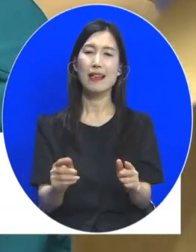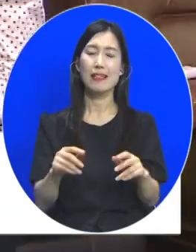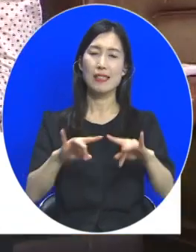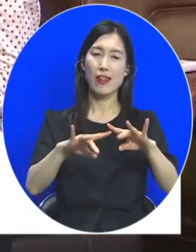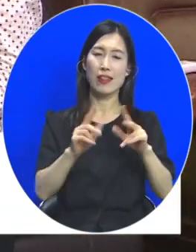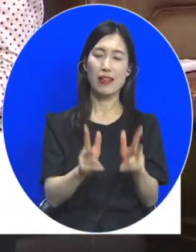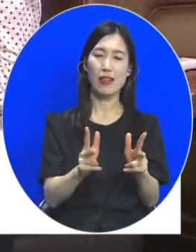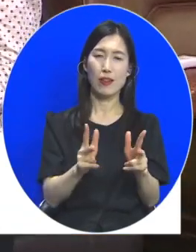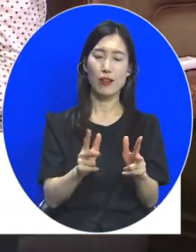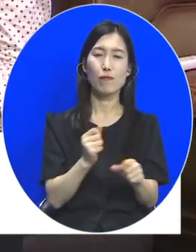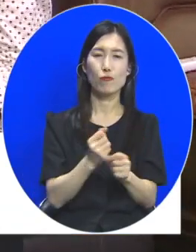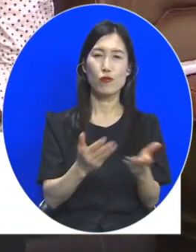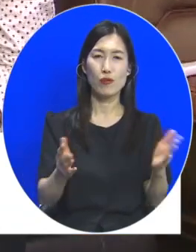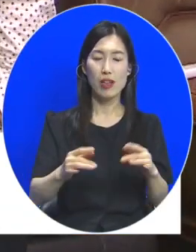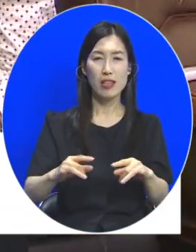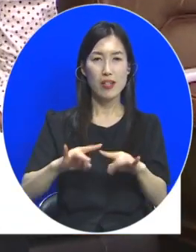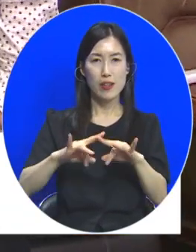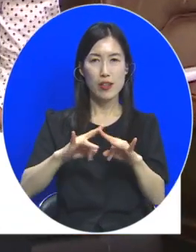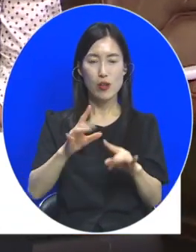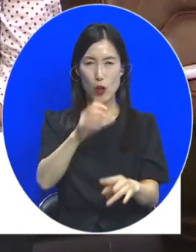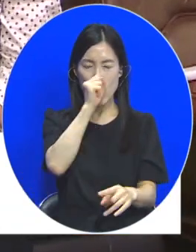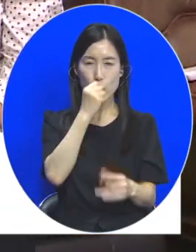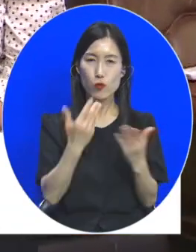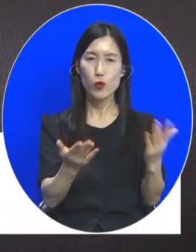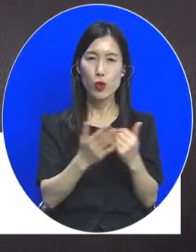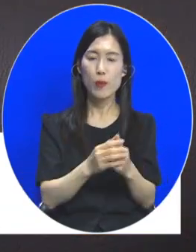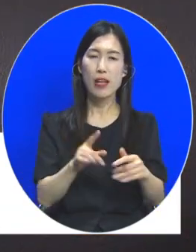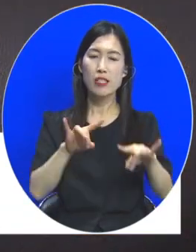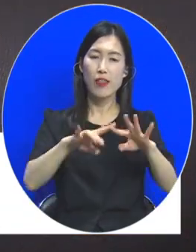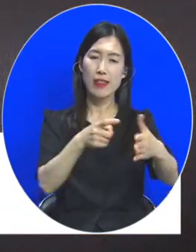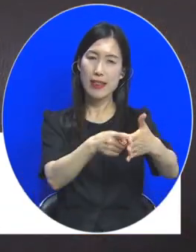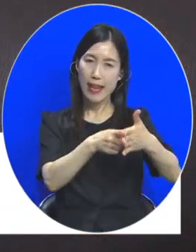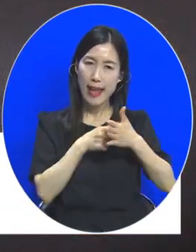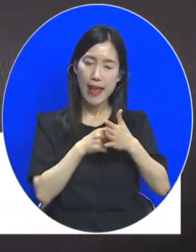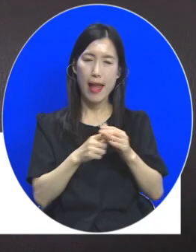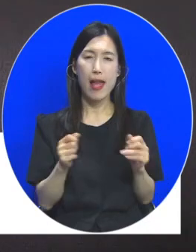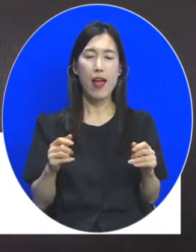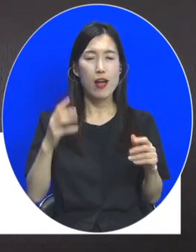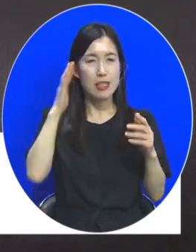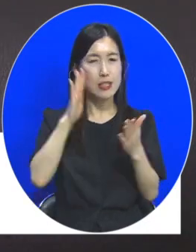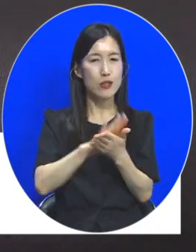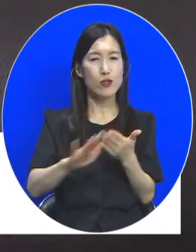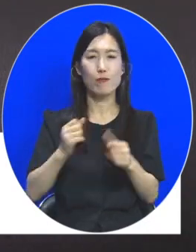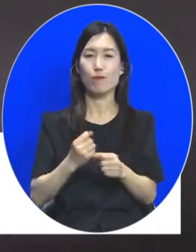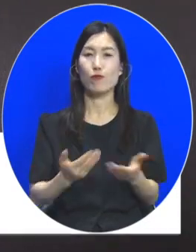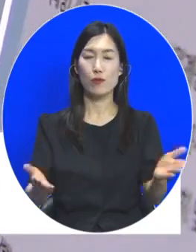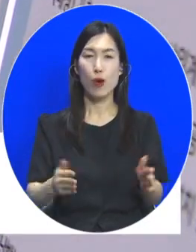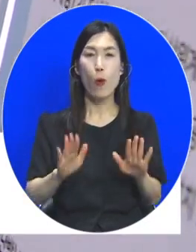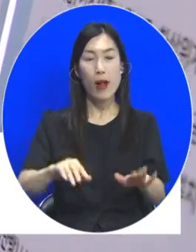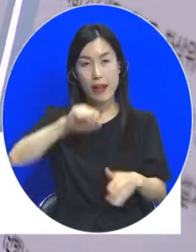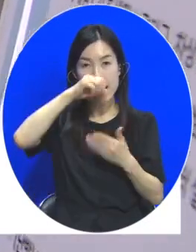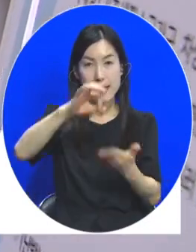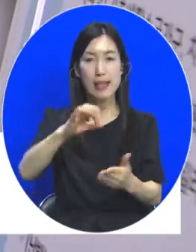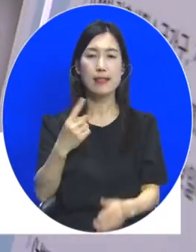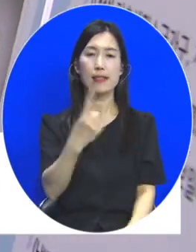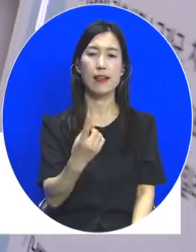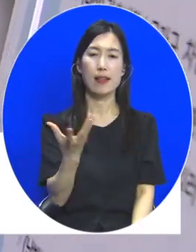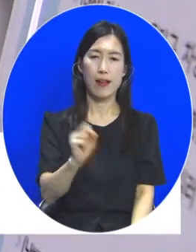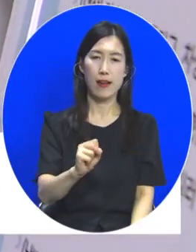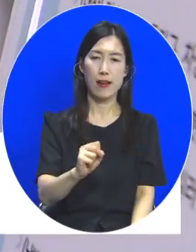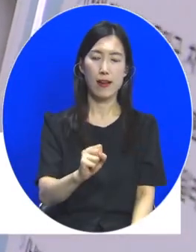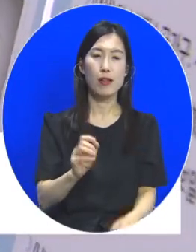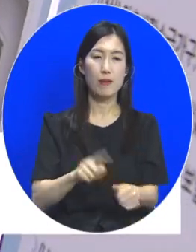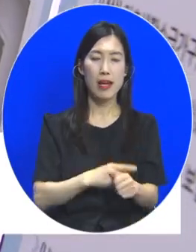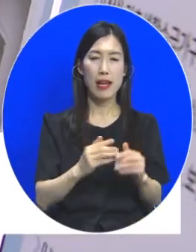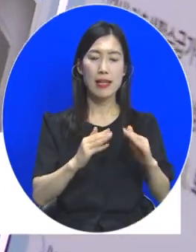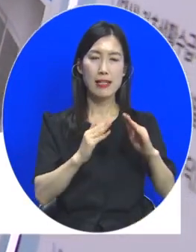효율이 높은 에어컨을 설치해 더위는 물론 냉방비 걱정도 덜어줄 예정입니다 올해 예산만 약 1000억원으로 가구당 최대